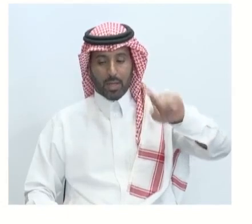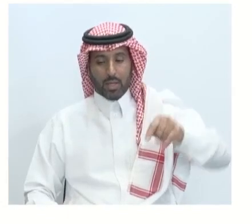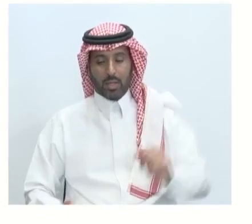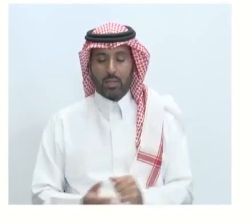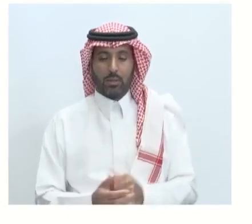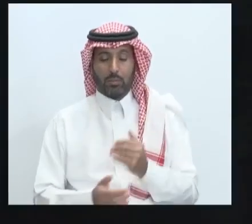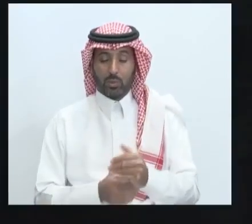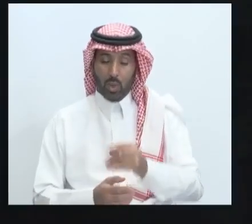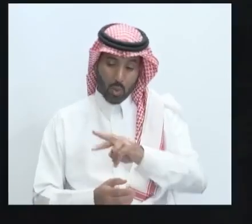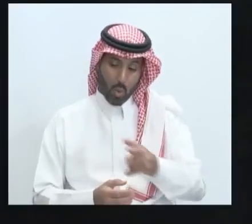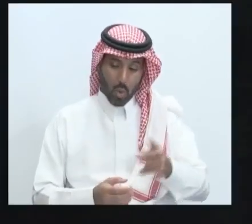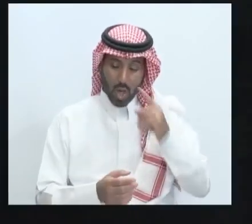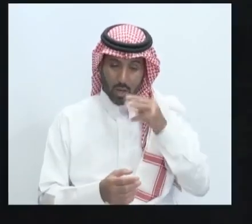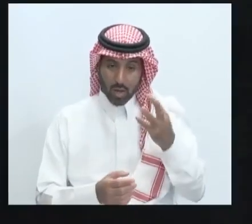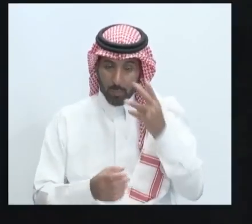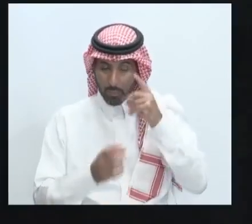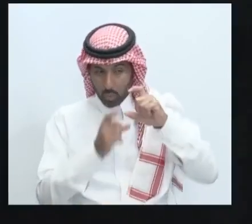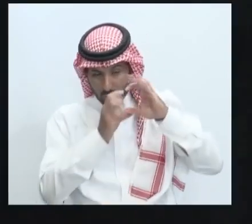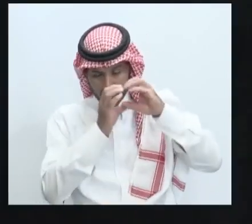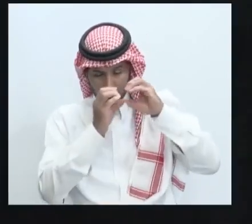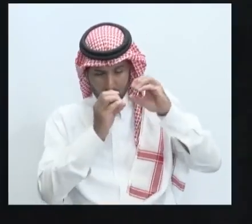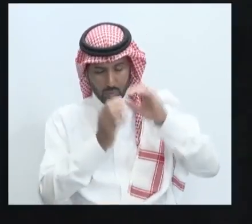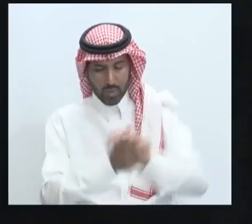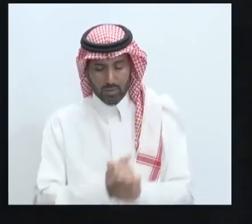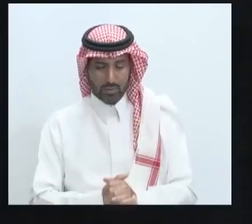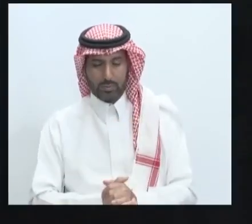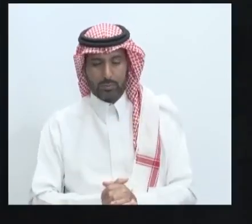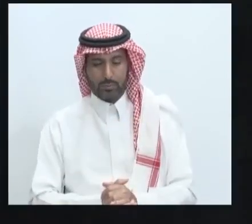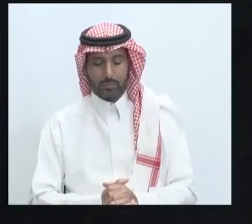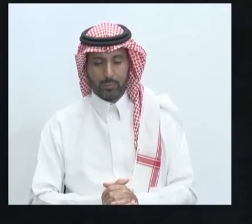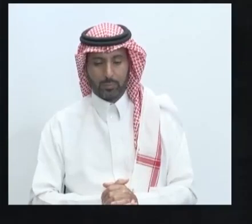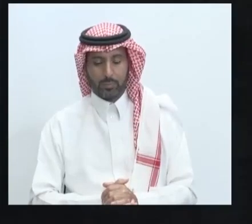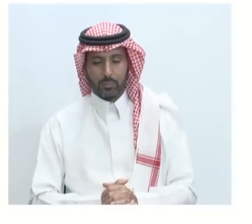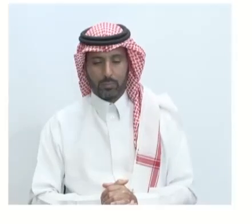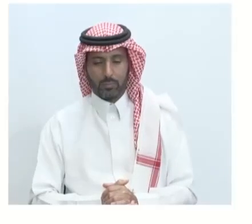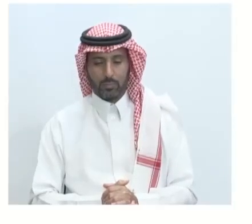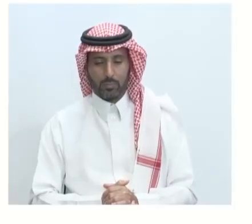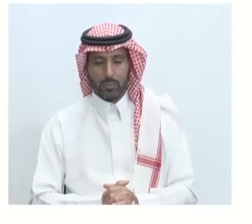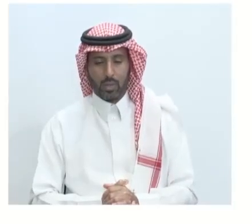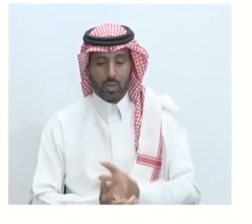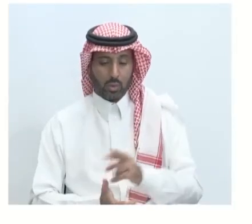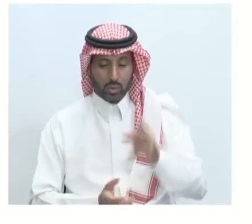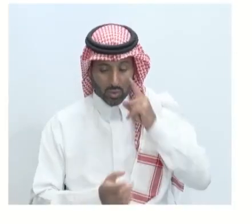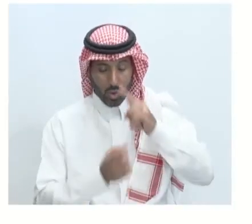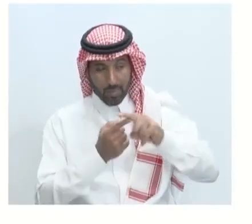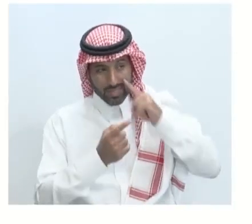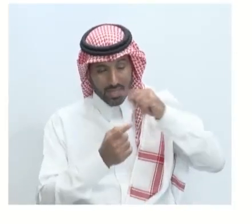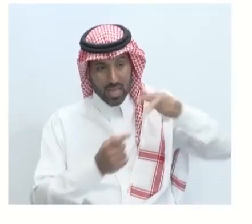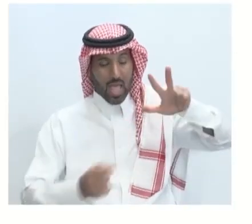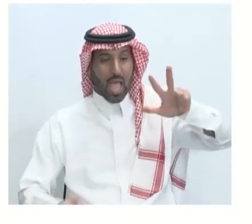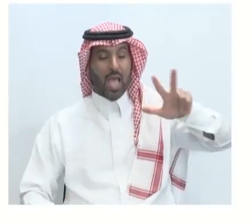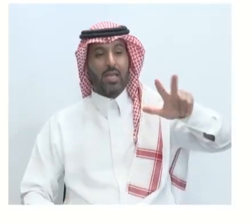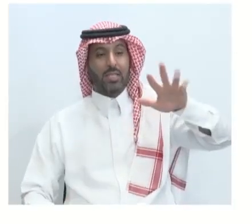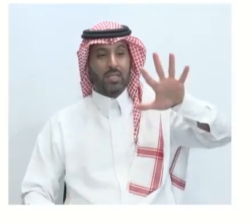التلسكوبات عزيزي الطالب عزيزتي عزيزي الطالب عزيزتي الطالبه لدينا هنا التلسكوبات الاشعه السينيه